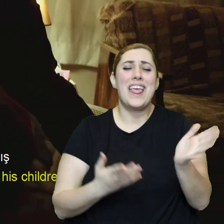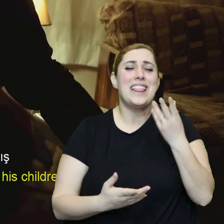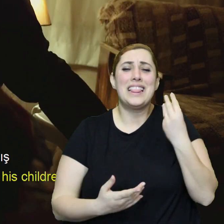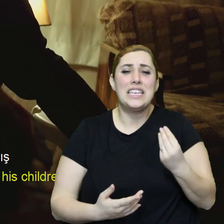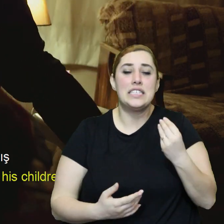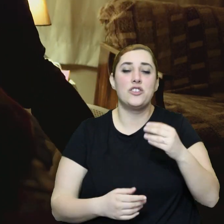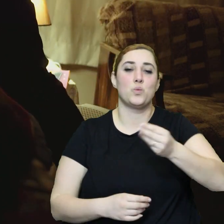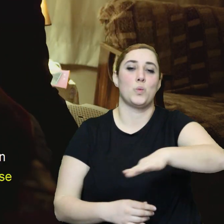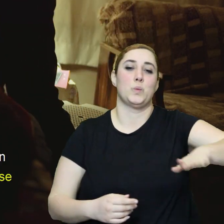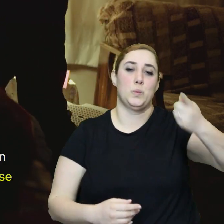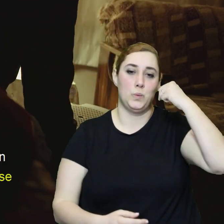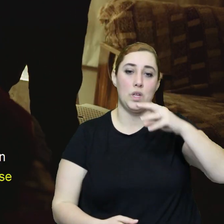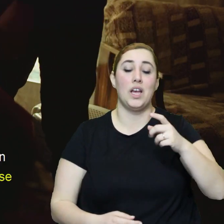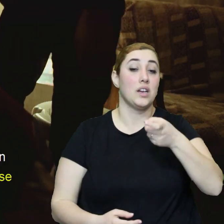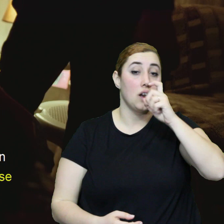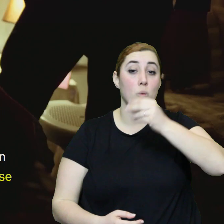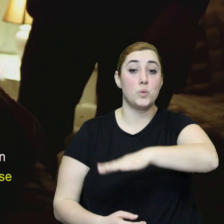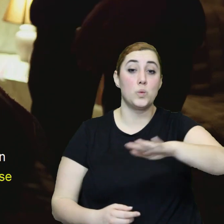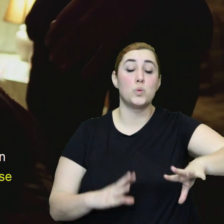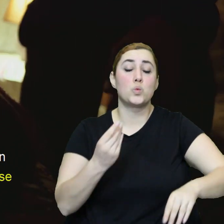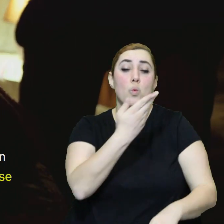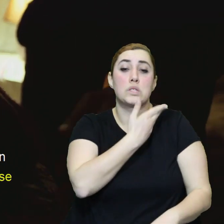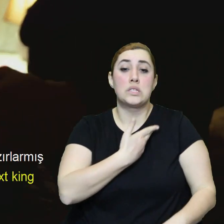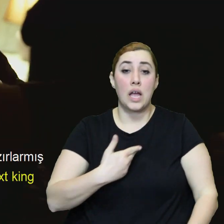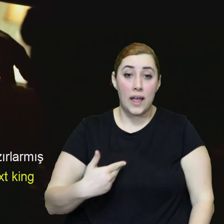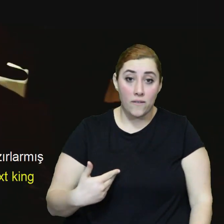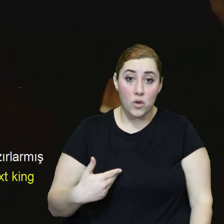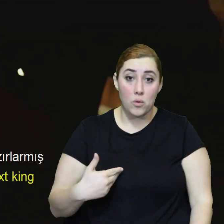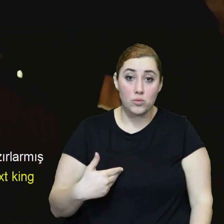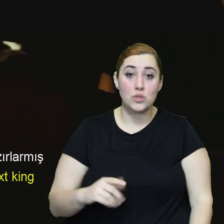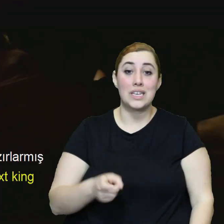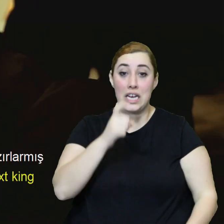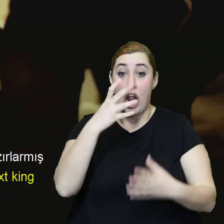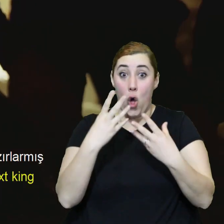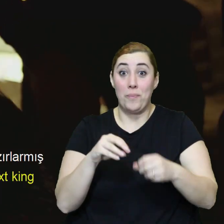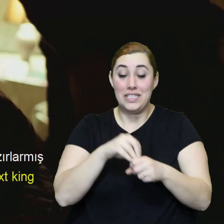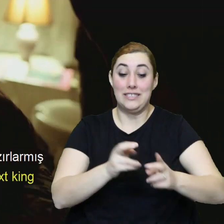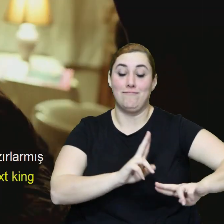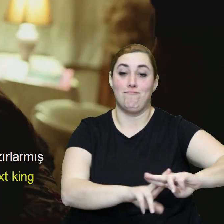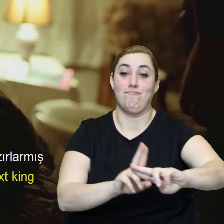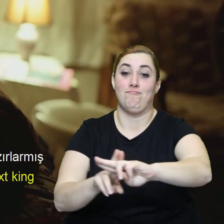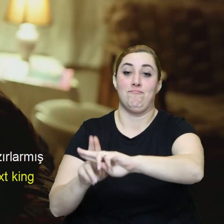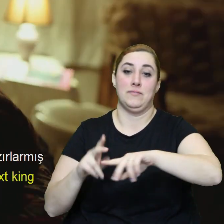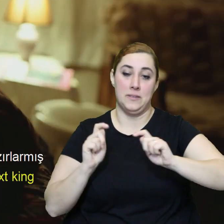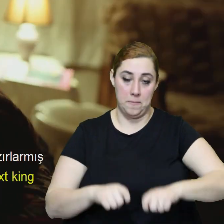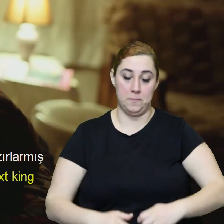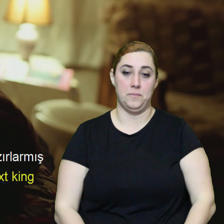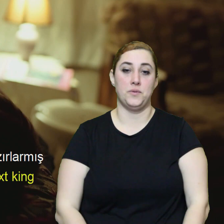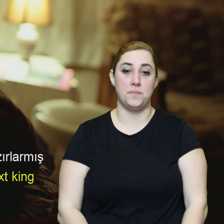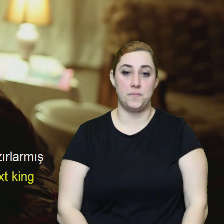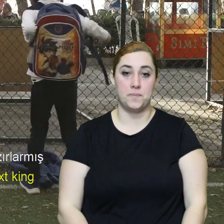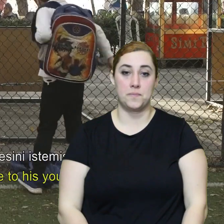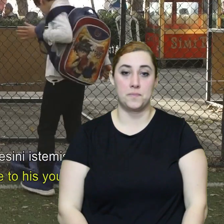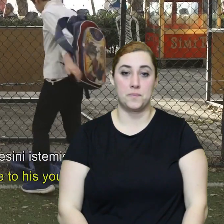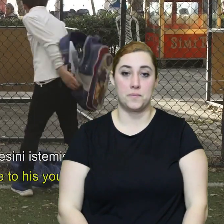çocuklarıymış. Kral çocuklarını canı gibi severken bir yandan kral olabilmeleri için onlar